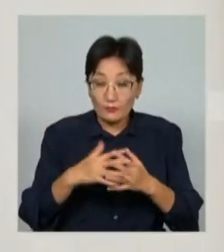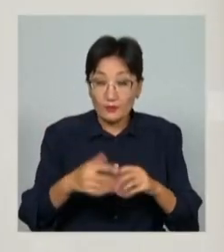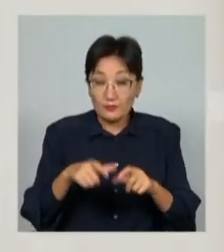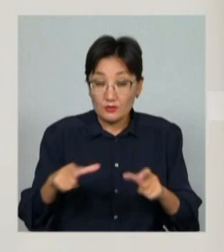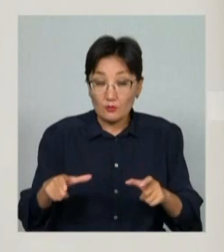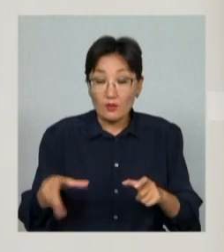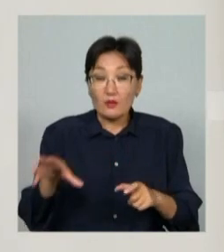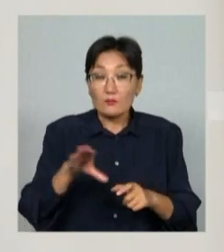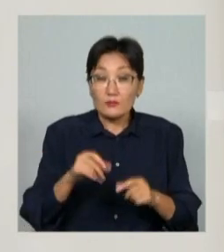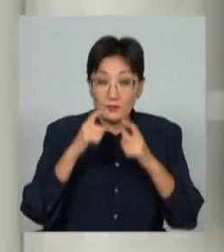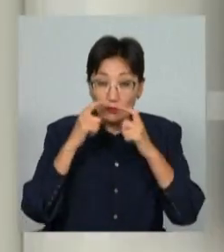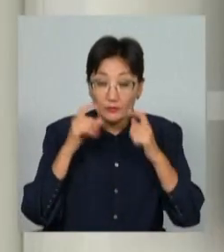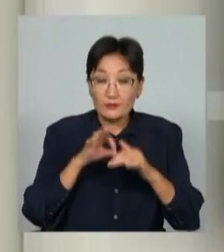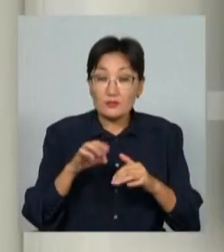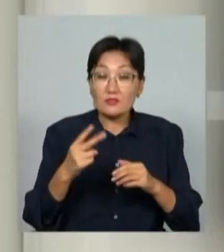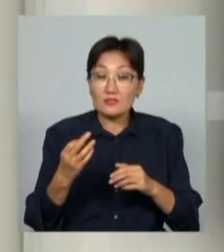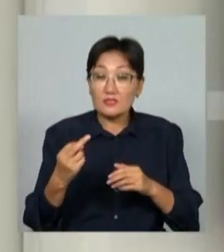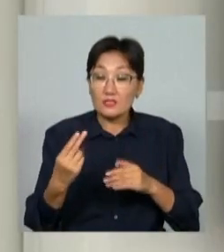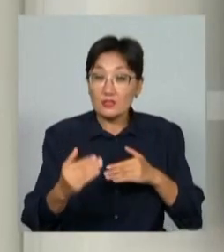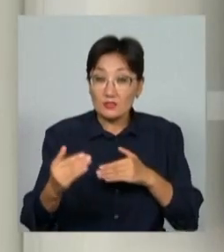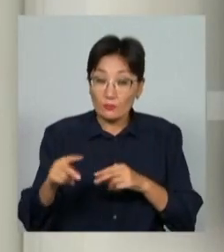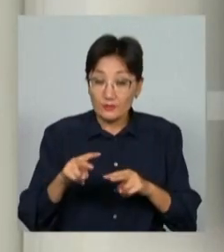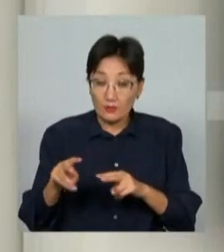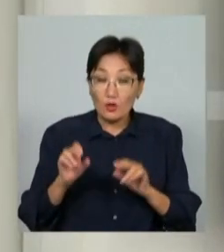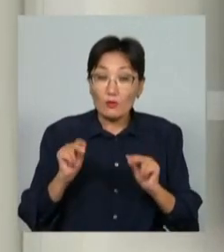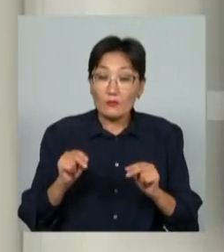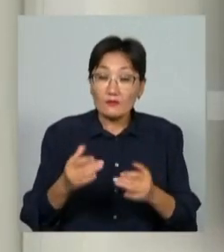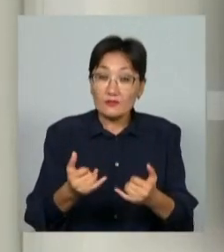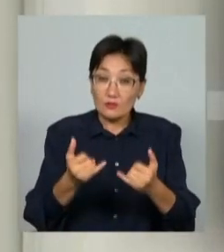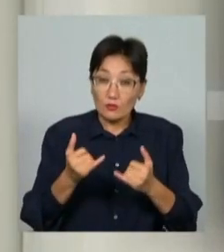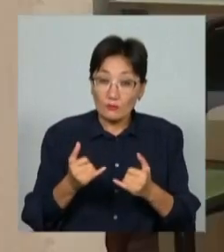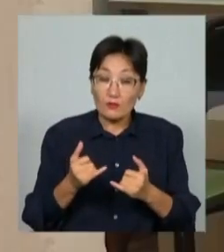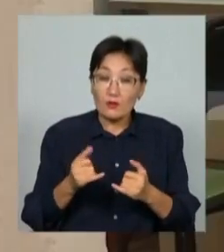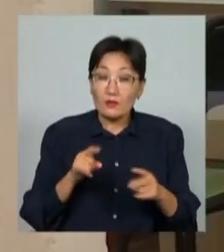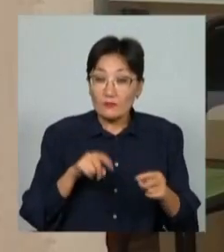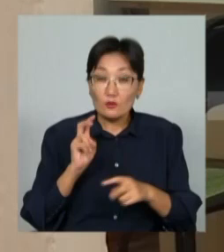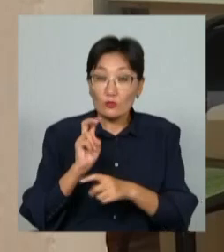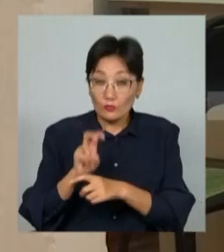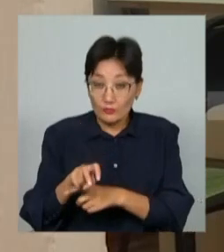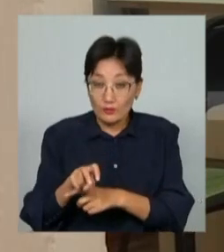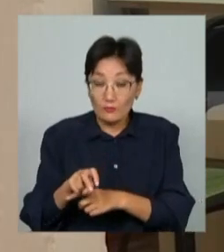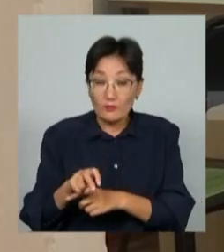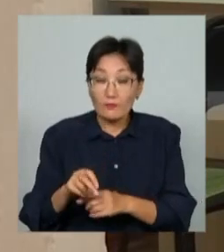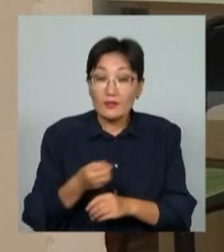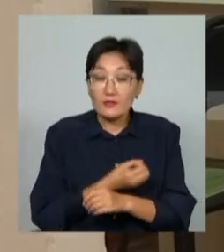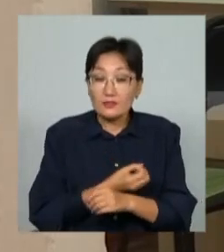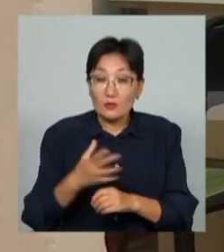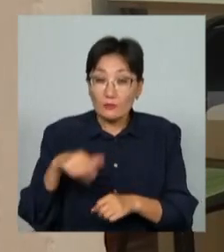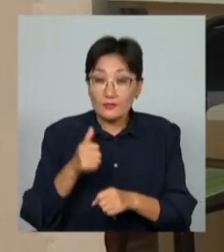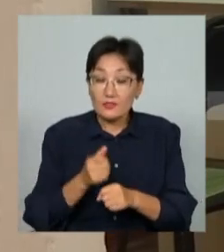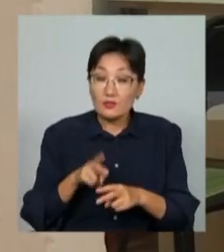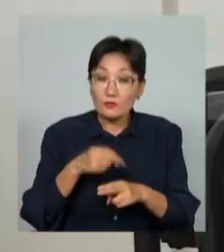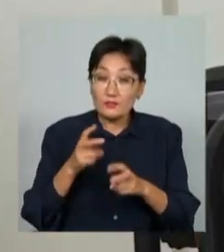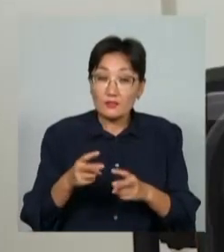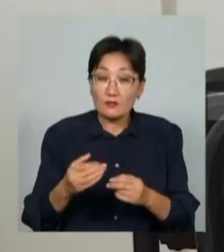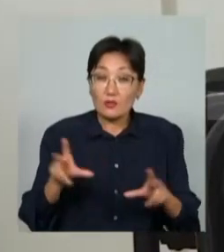Они, как и везде, носят маски и соблюдают дистанцию. Правда, в гости они все же иногда ходят. Ведь щедрый дастархан, а главная